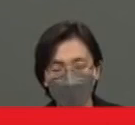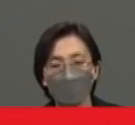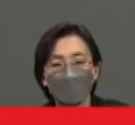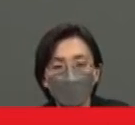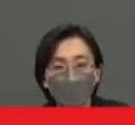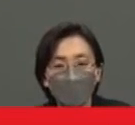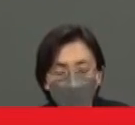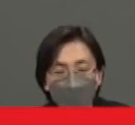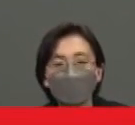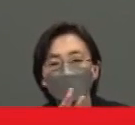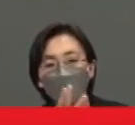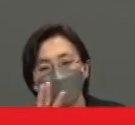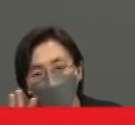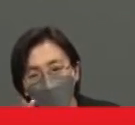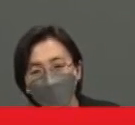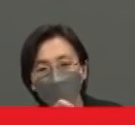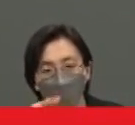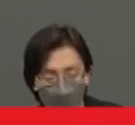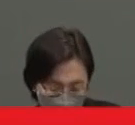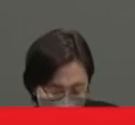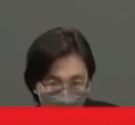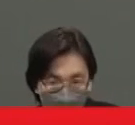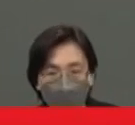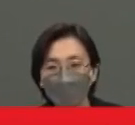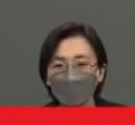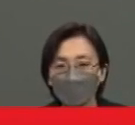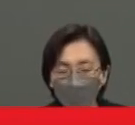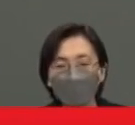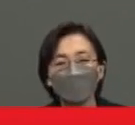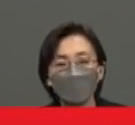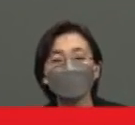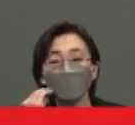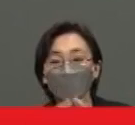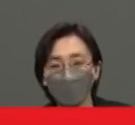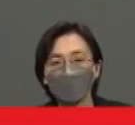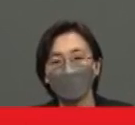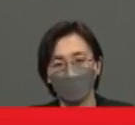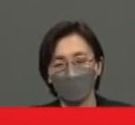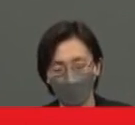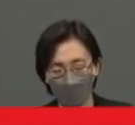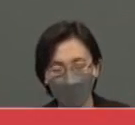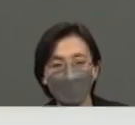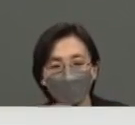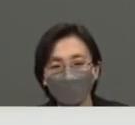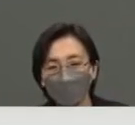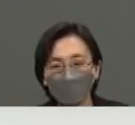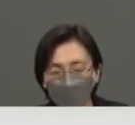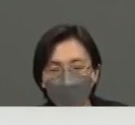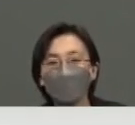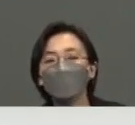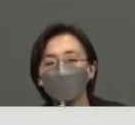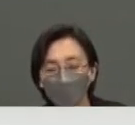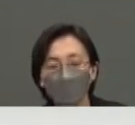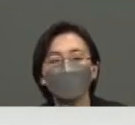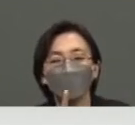ลอยกระทงออนไลน์หรือว่าอาจจะลอยกาละมังอยู่หลังบ้านเนี่ยนะคะก็อาจจะจำเป็นต้องเป็นอีกหนึ่งปีค่ะที่